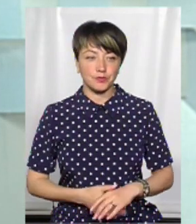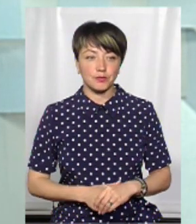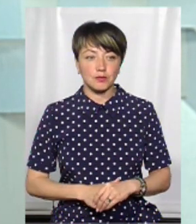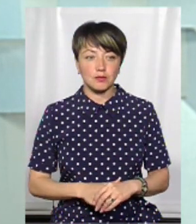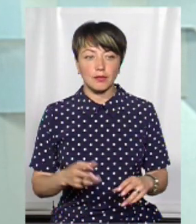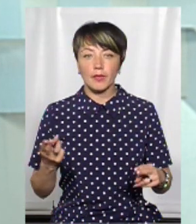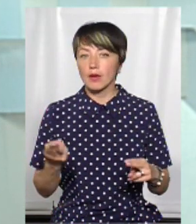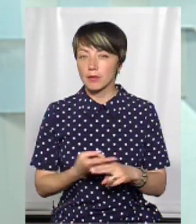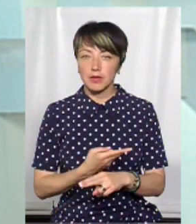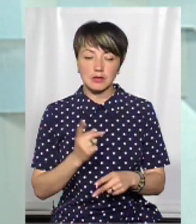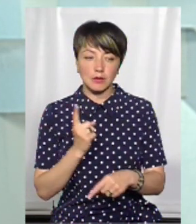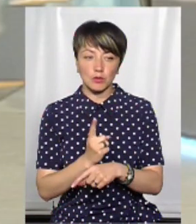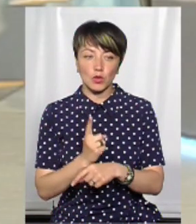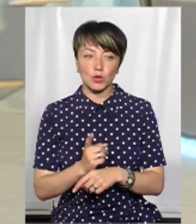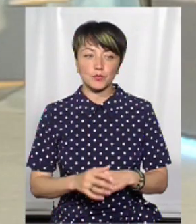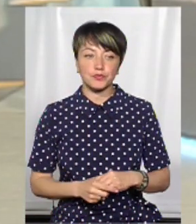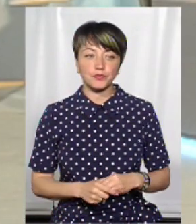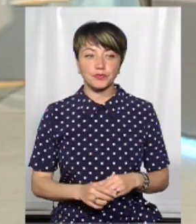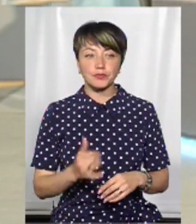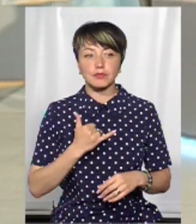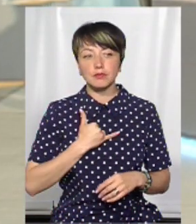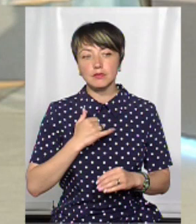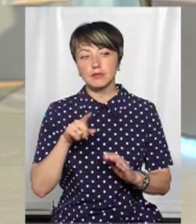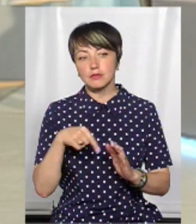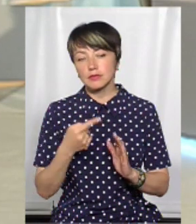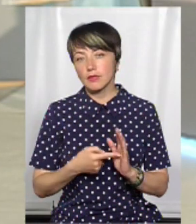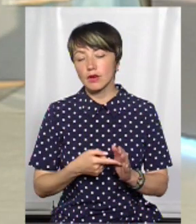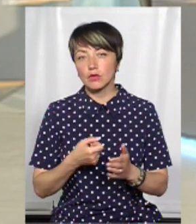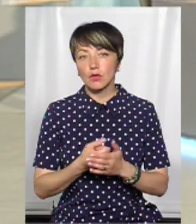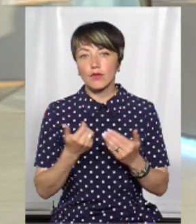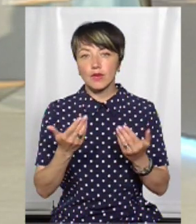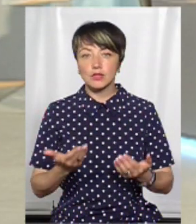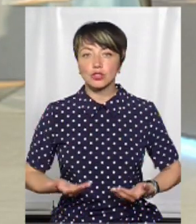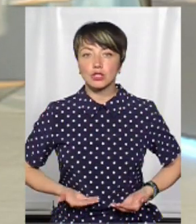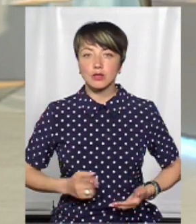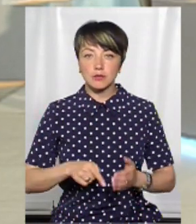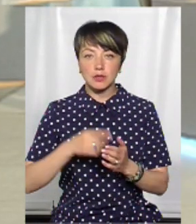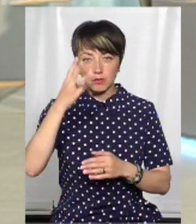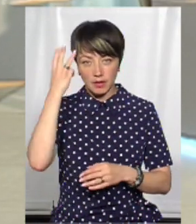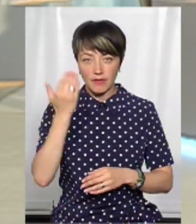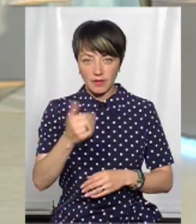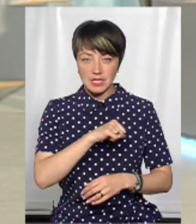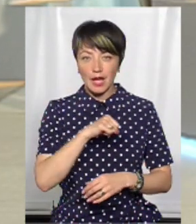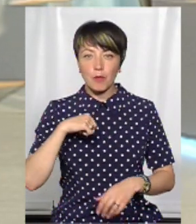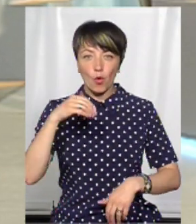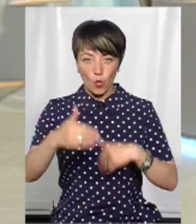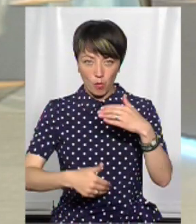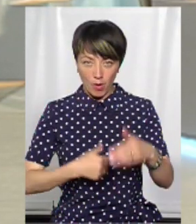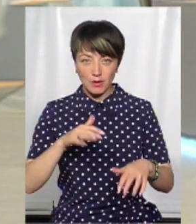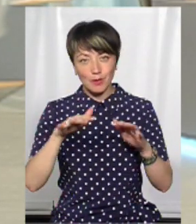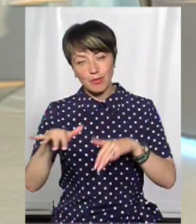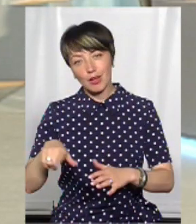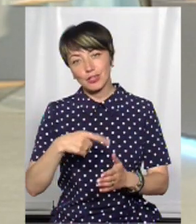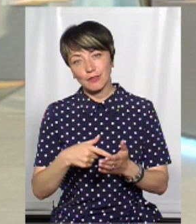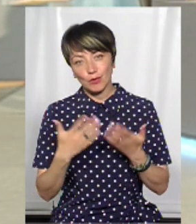без будь-яких заборон. А в мене таке питання до вас, як до жителя Хмельницького. Ви самі купаєтесь на нашому міському пляжі чи